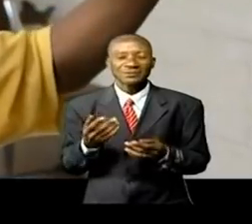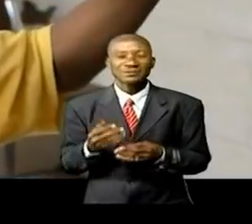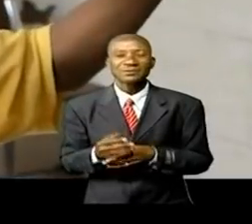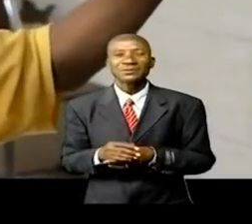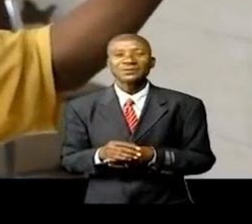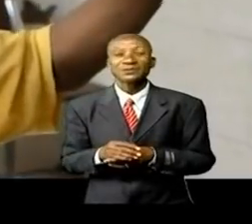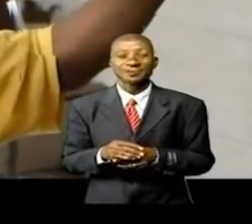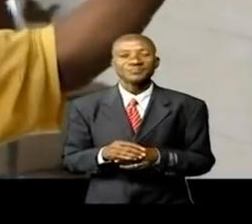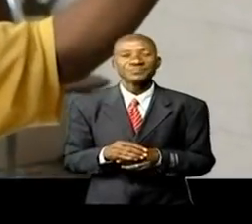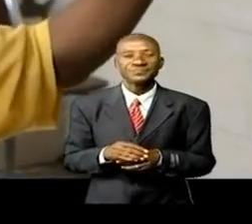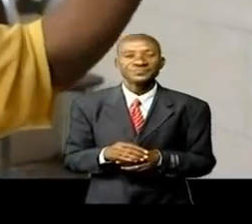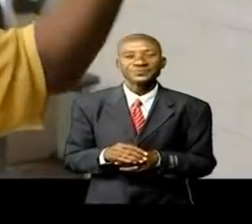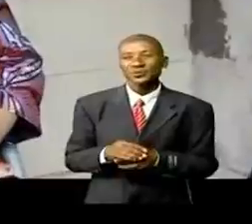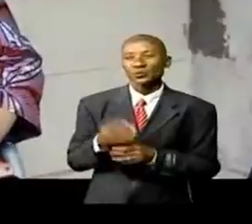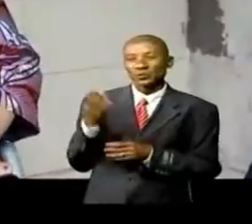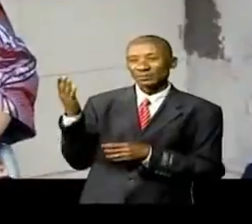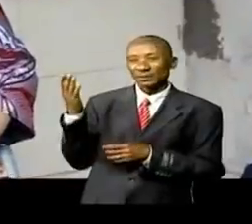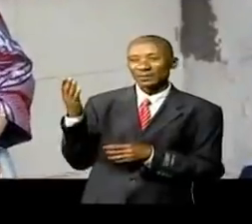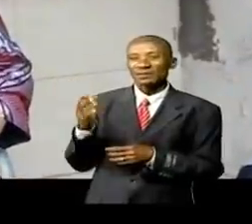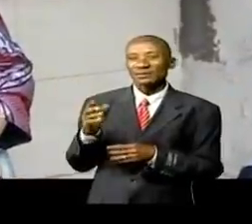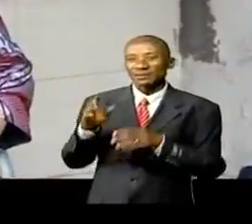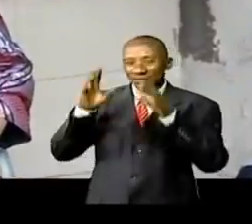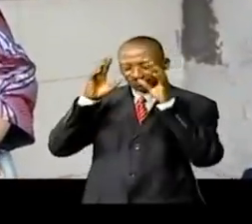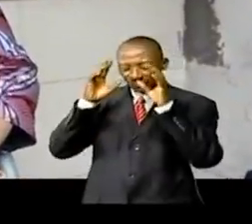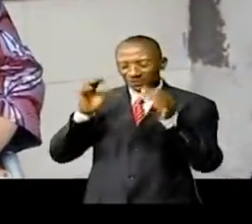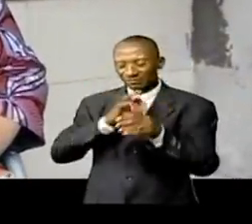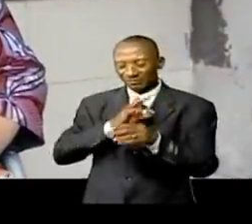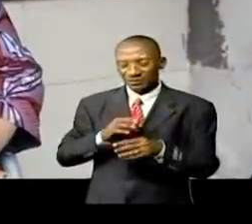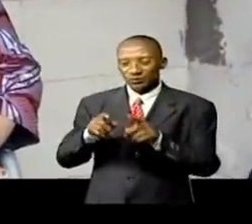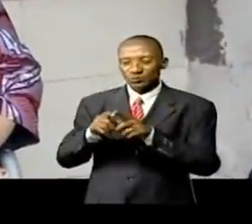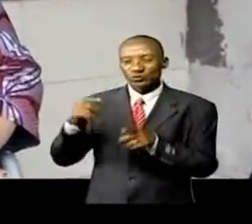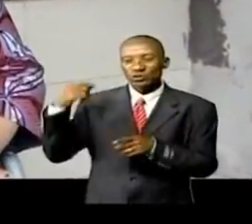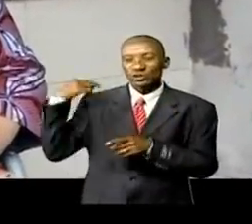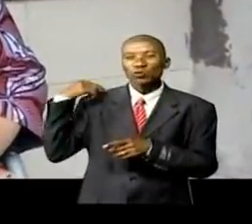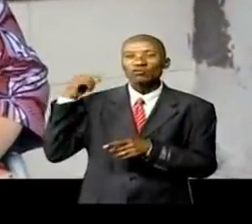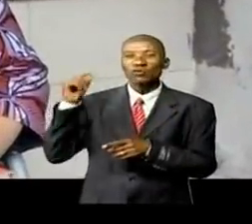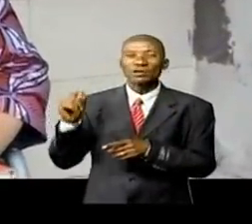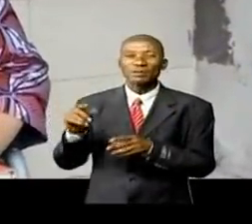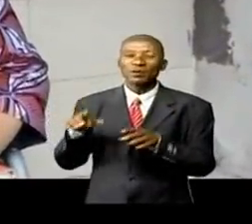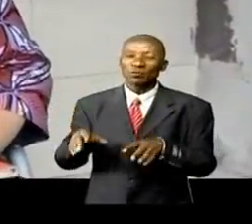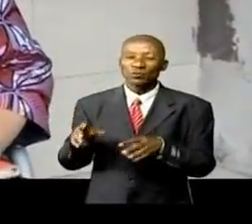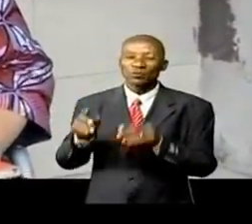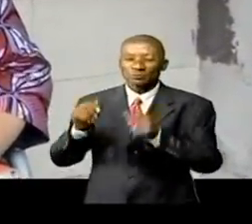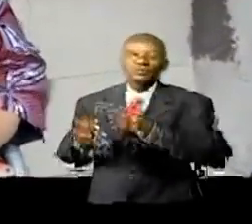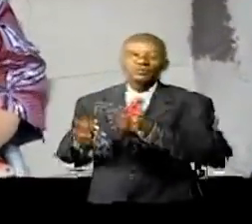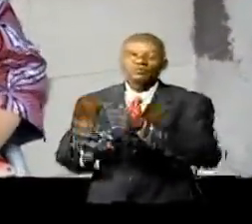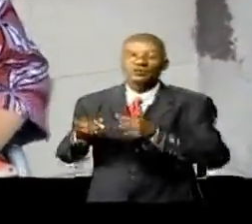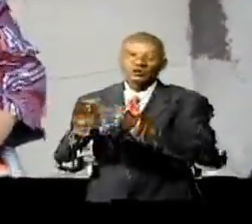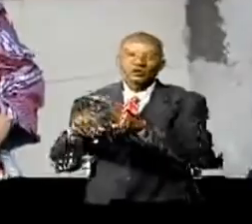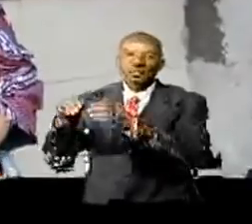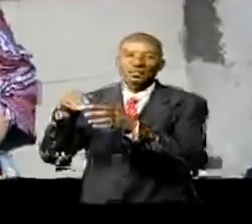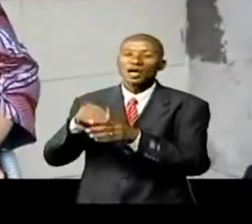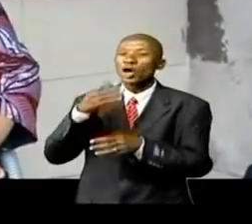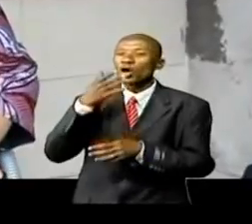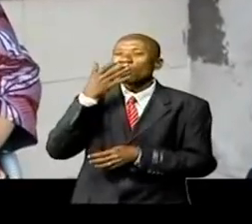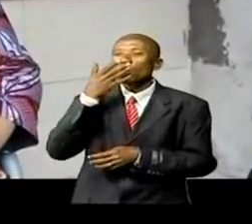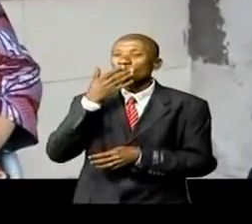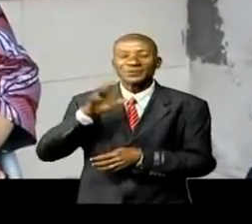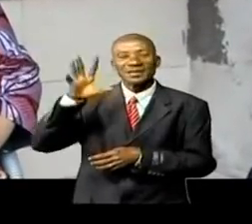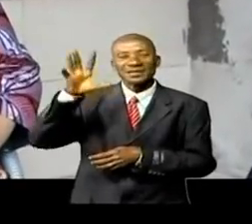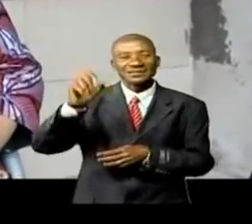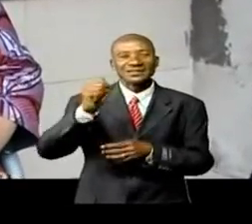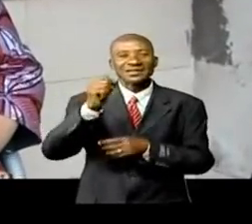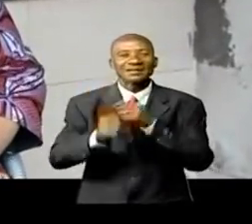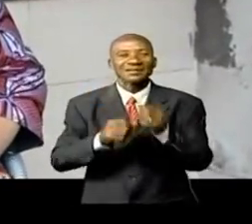Tshisekedi Tshilombo, et le gouvernement pour lui avoir assuré une meilleure prise en charge médicale à l'hôpital du Cinquantenaire. A cet effet,